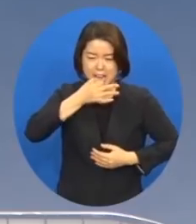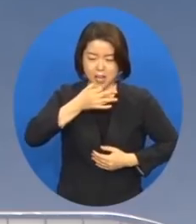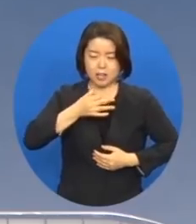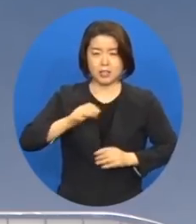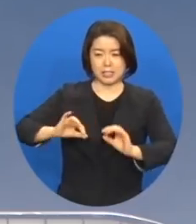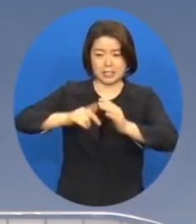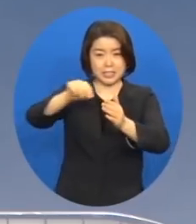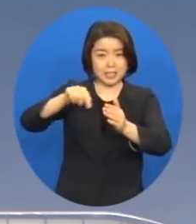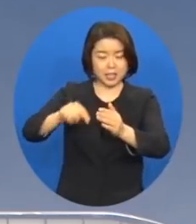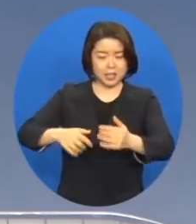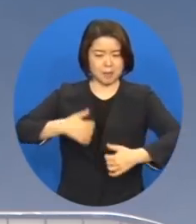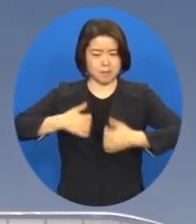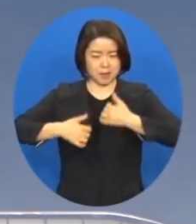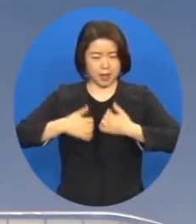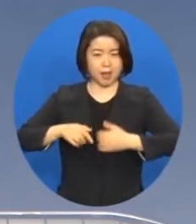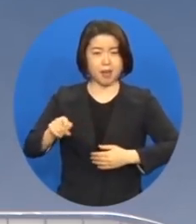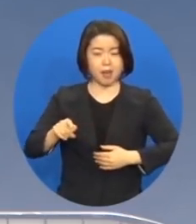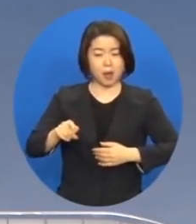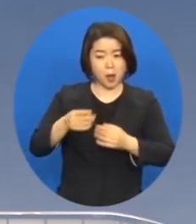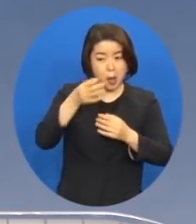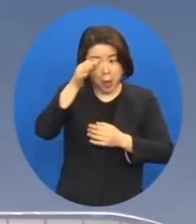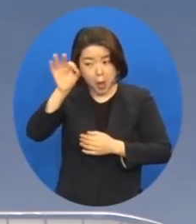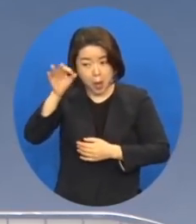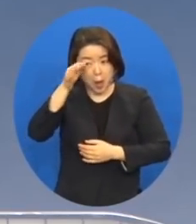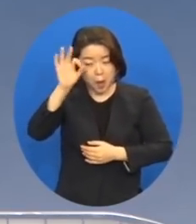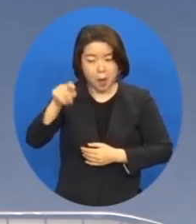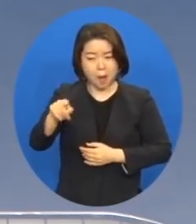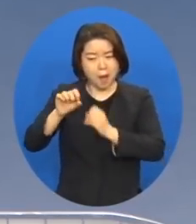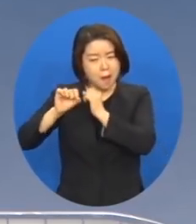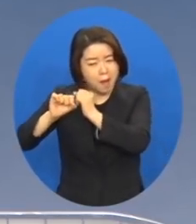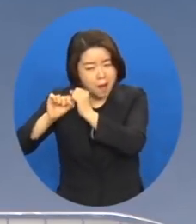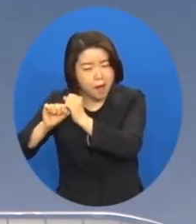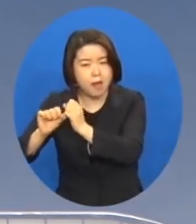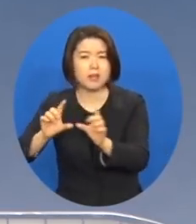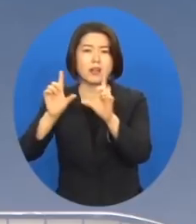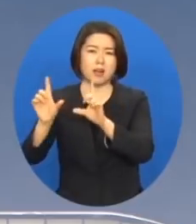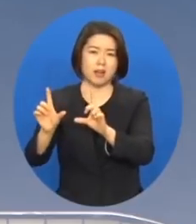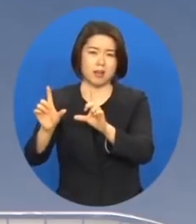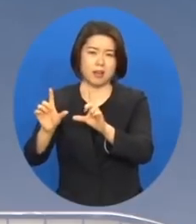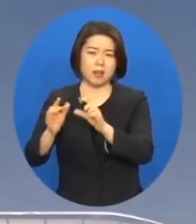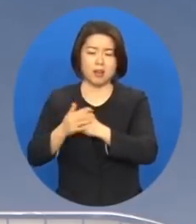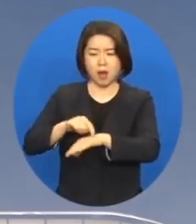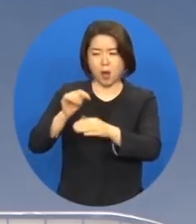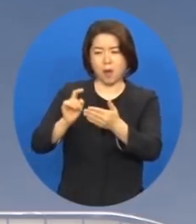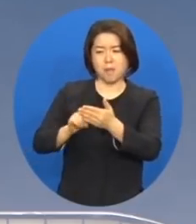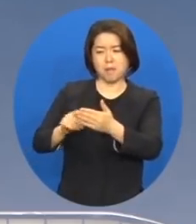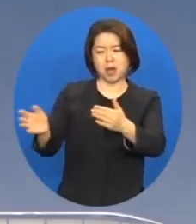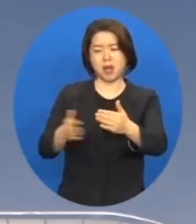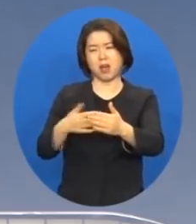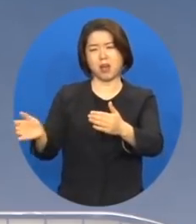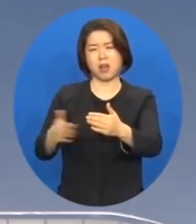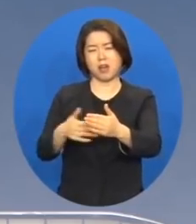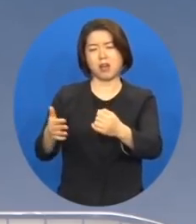쾌락에 끊임없이 기웃거리고 거기에 매여 삽니다. 마음이 공허하기 때문이에요.